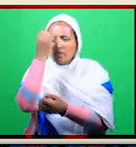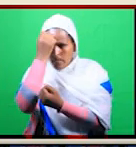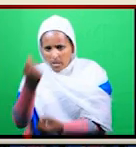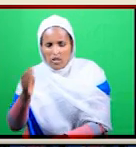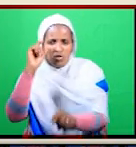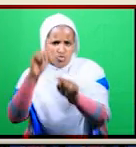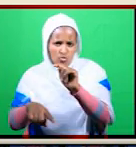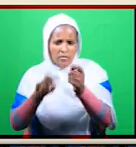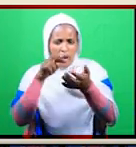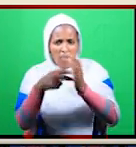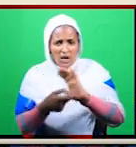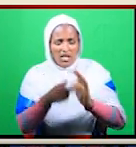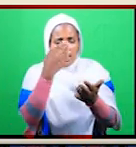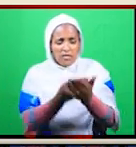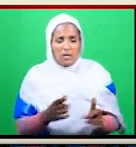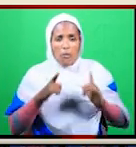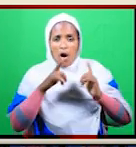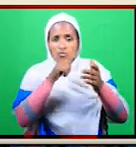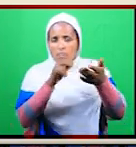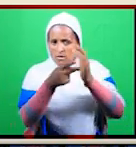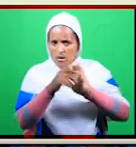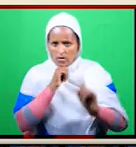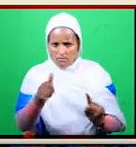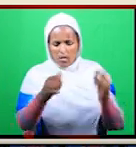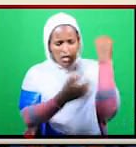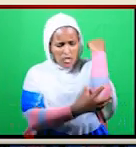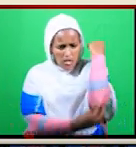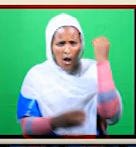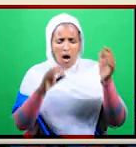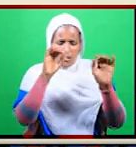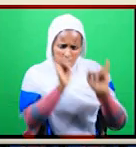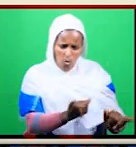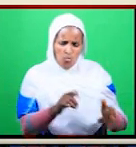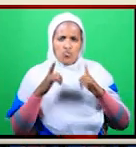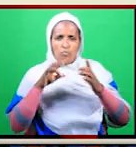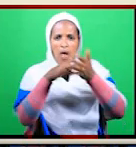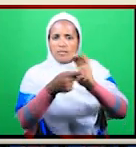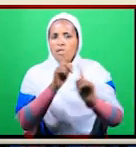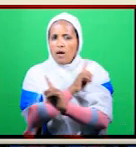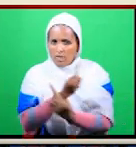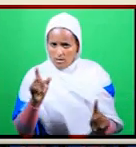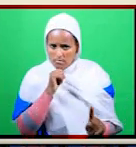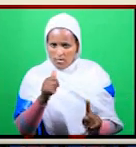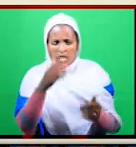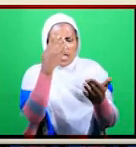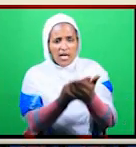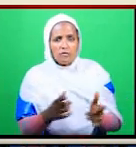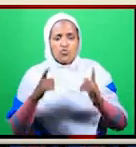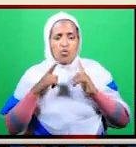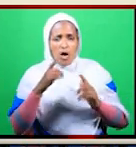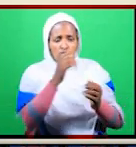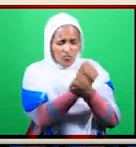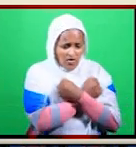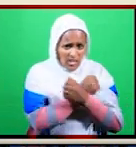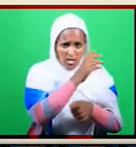መገዛት አትችሉም። ይህ ማለት ገንዘብ አይኑራችሁ ማለት ግን አይደለም። ድሆች ሁናችሁ ኑሩ ማለቱ አይደለም። ለገንዘብ